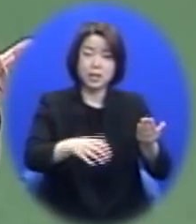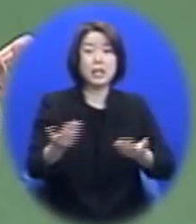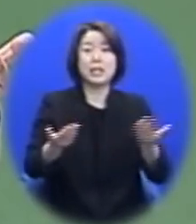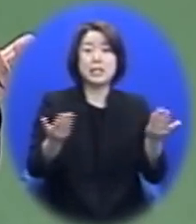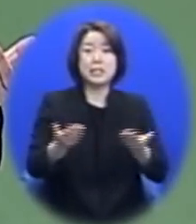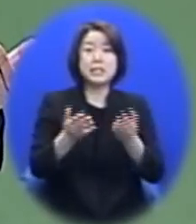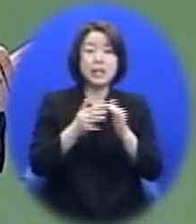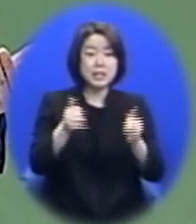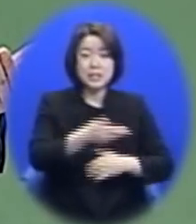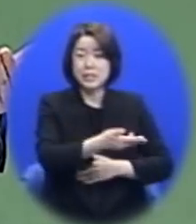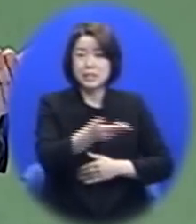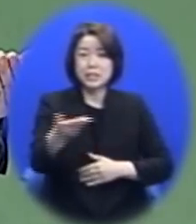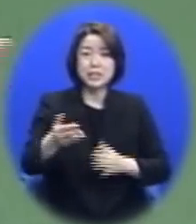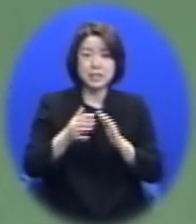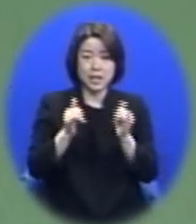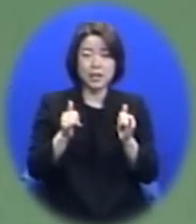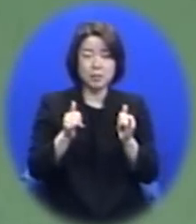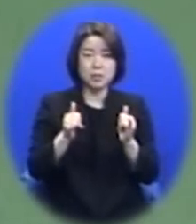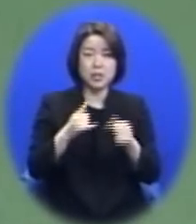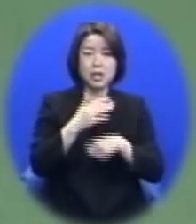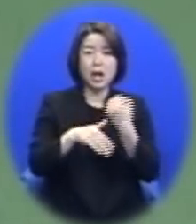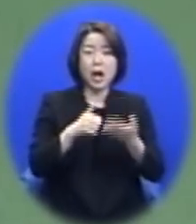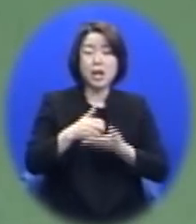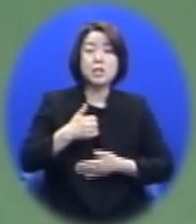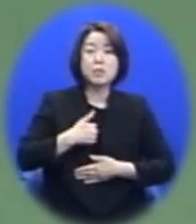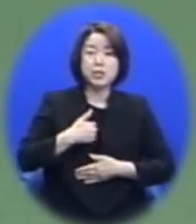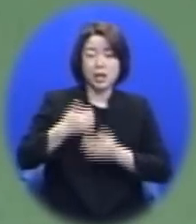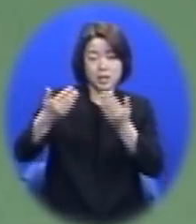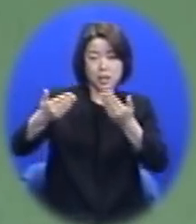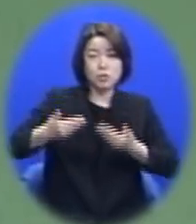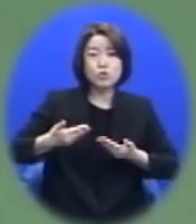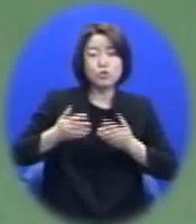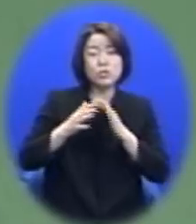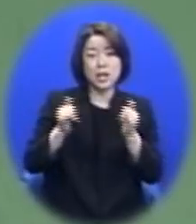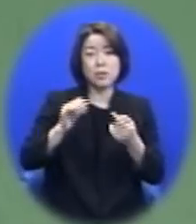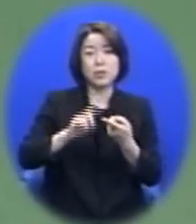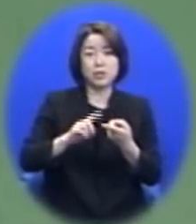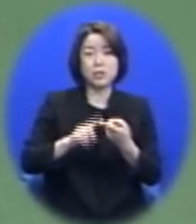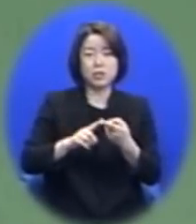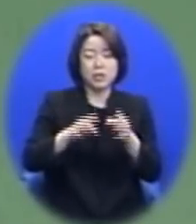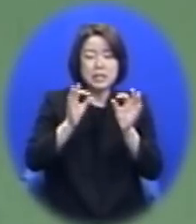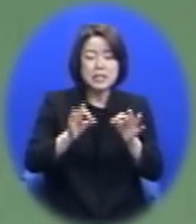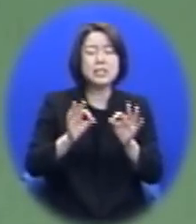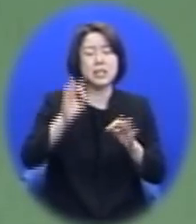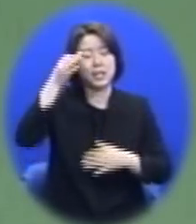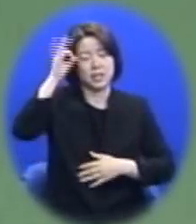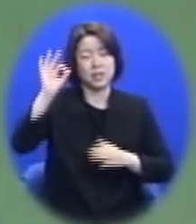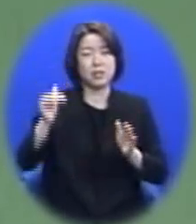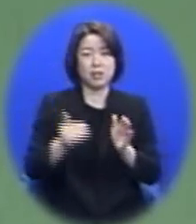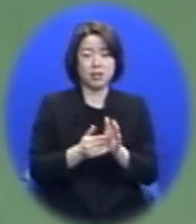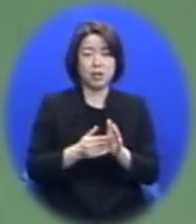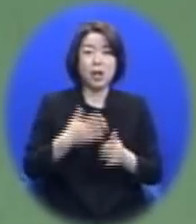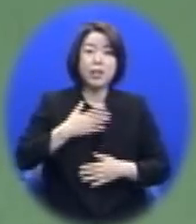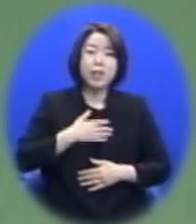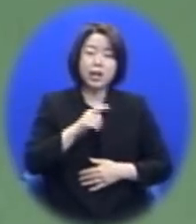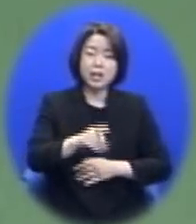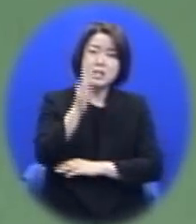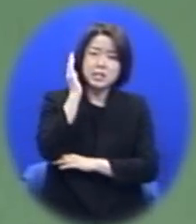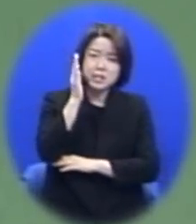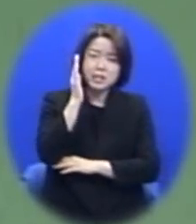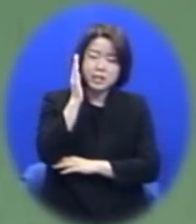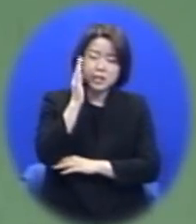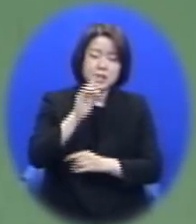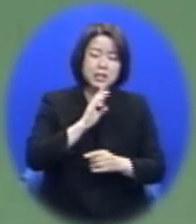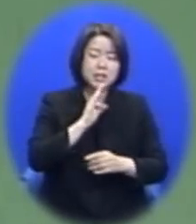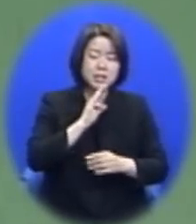일하는 이분들이 하나님이 나에게 붙여준 사람들이라는 걸 이제야 알았습니다. 내가 이 사실을 진작